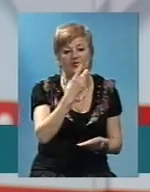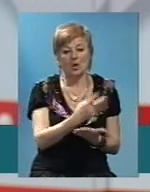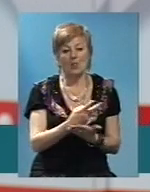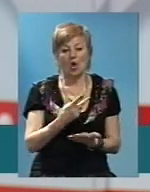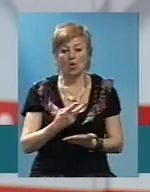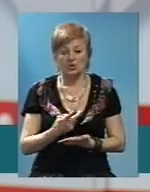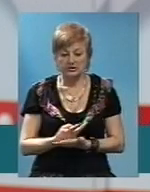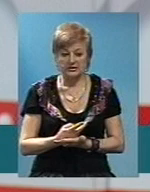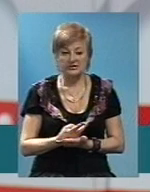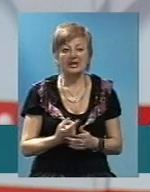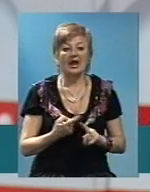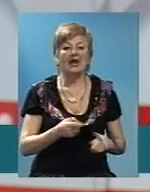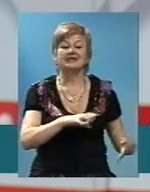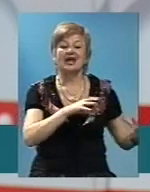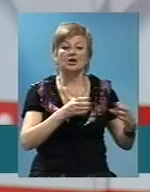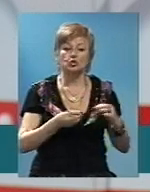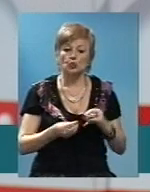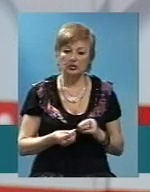неуспішності освіти – це в результаті є